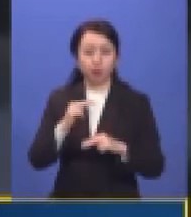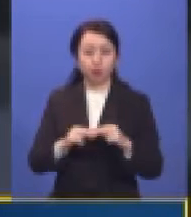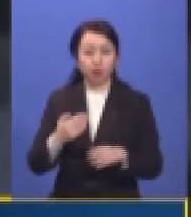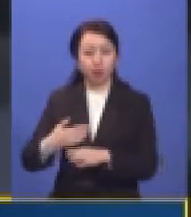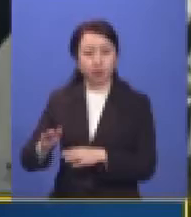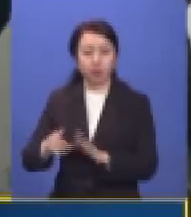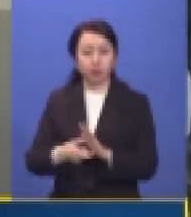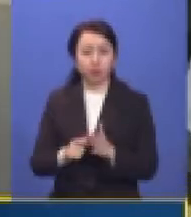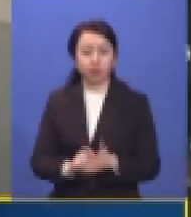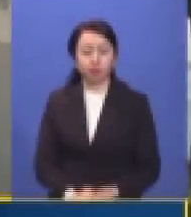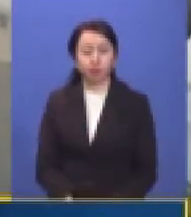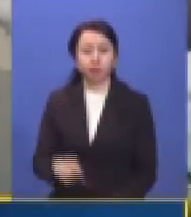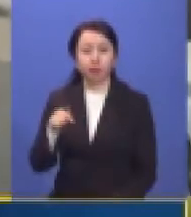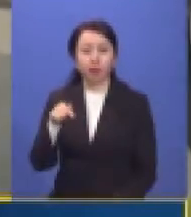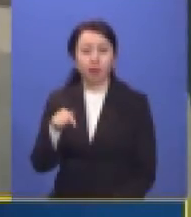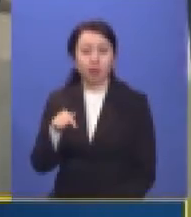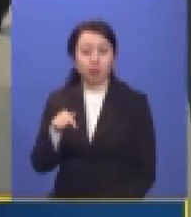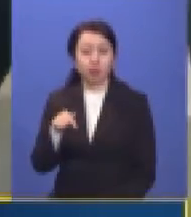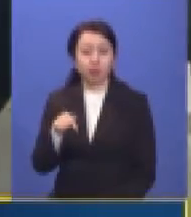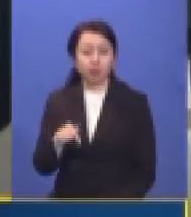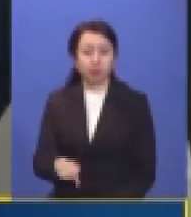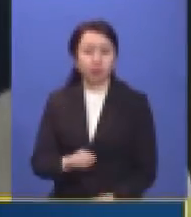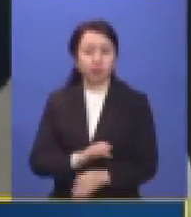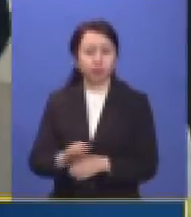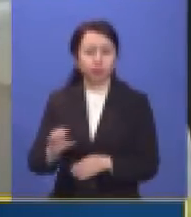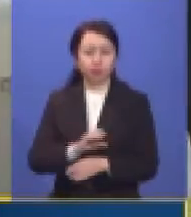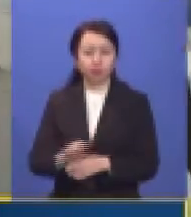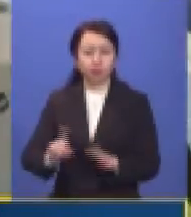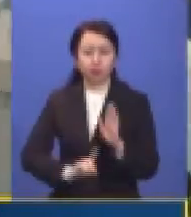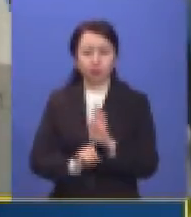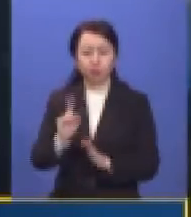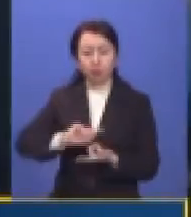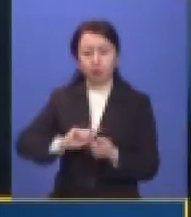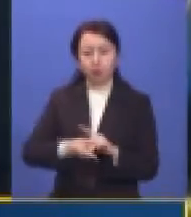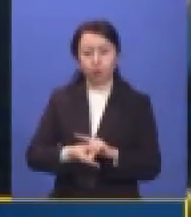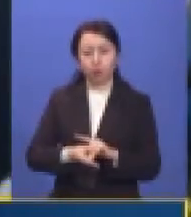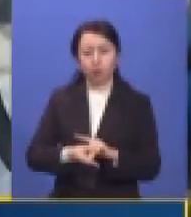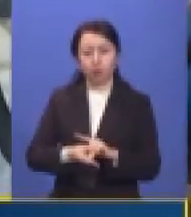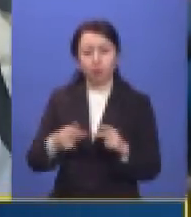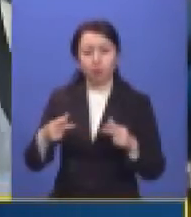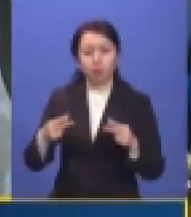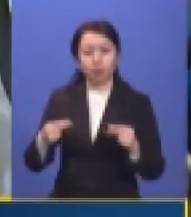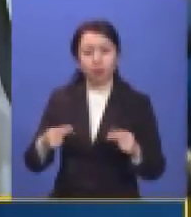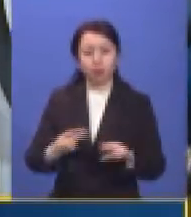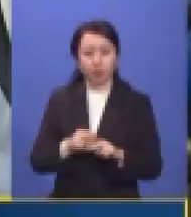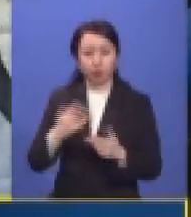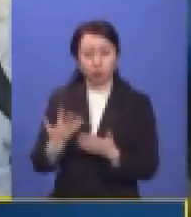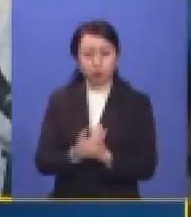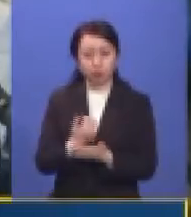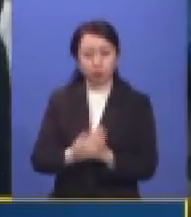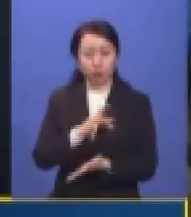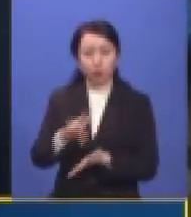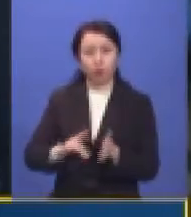отдельный цех. Процесс происходит в начале переработанного пластика, который собирается по городу. Мы